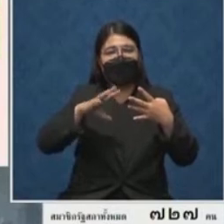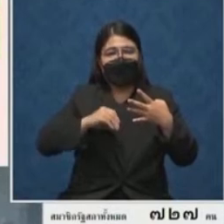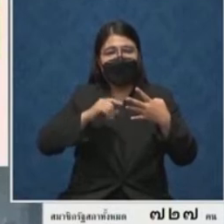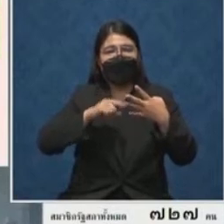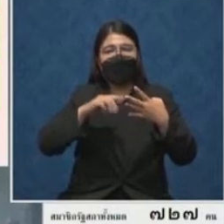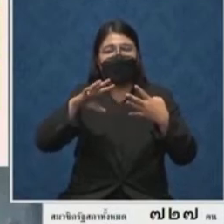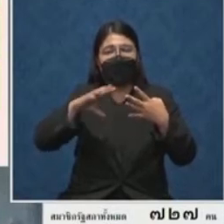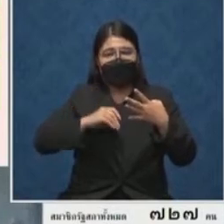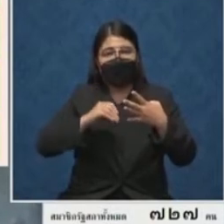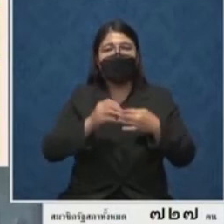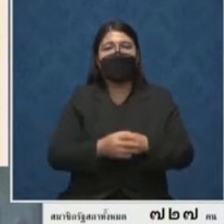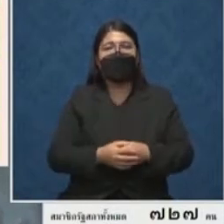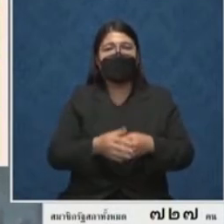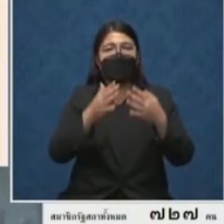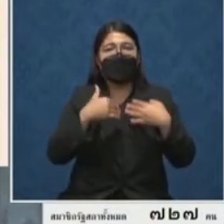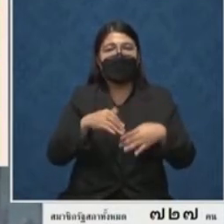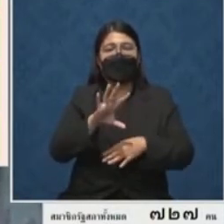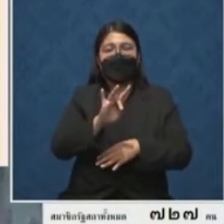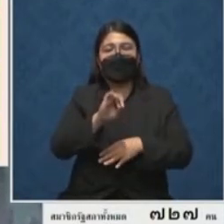รับหลักการ